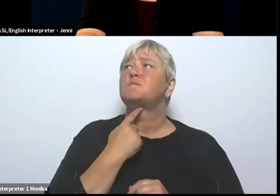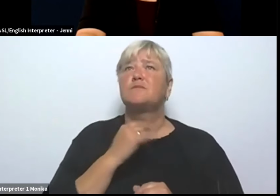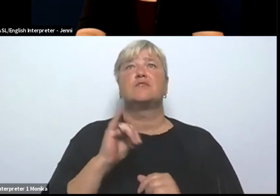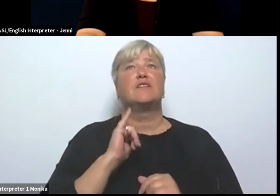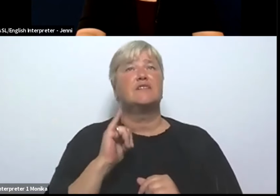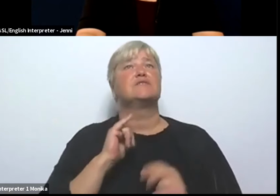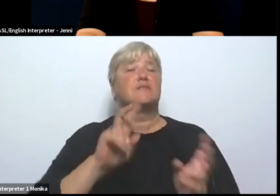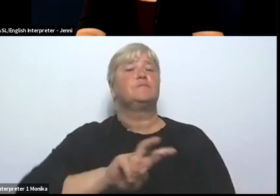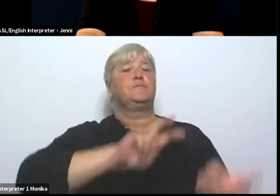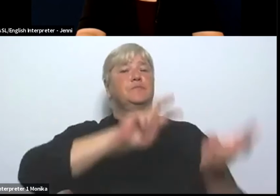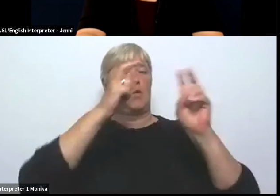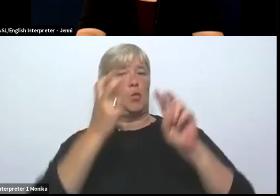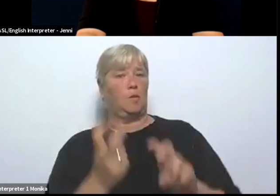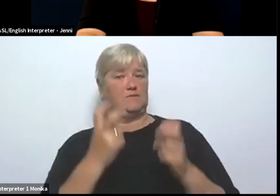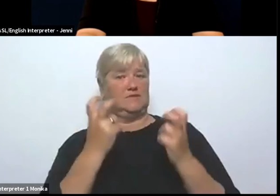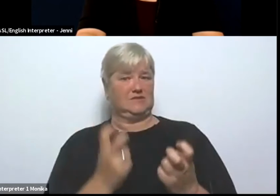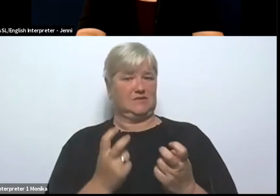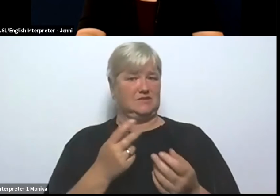Mhm.